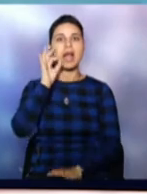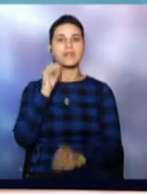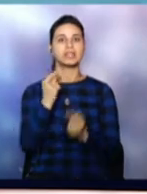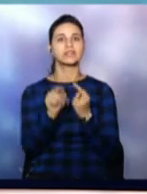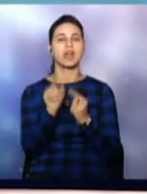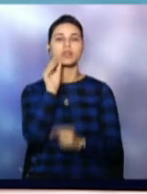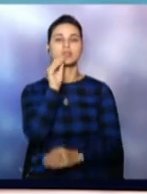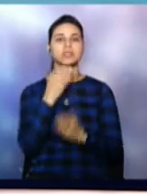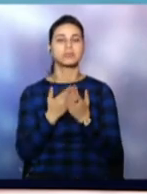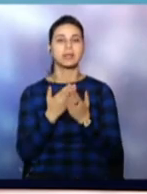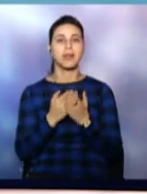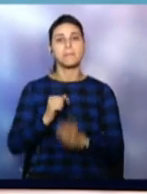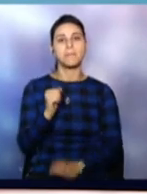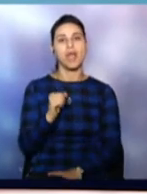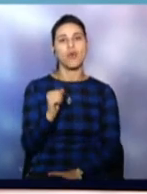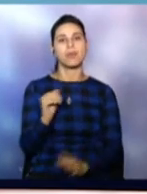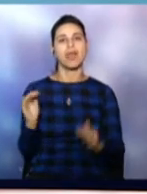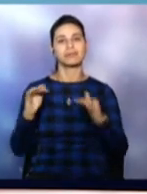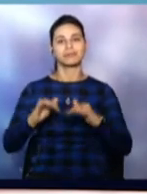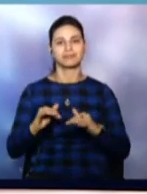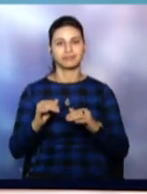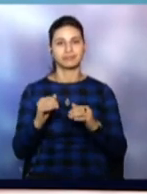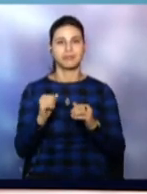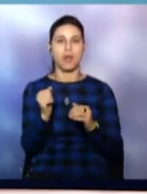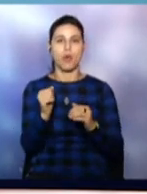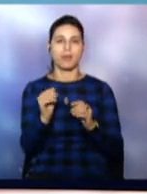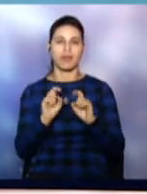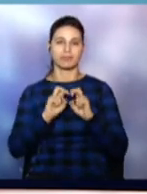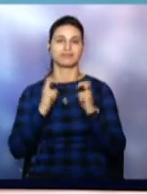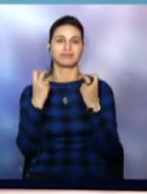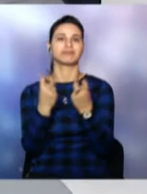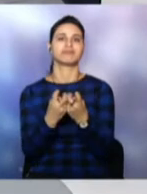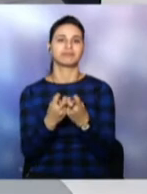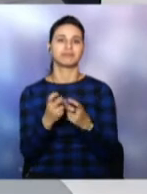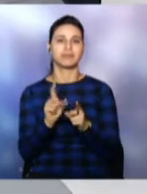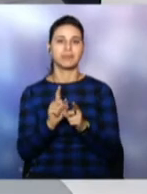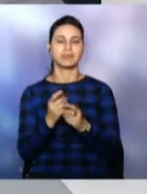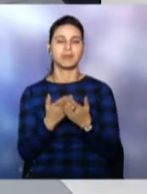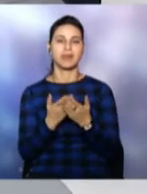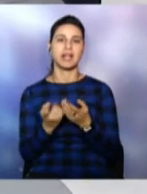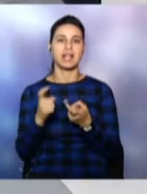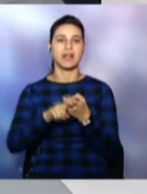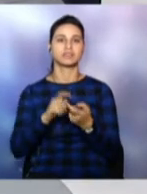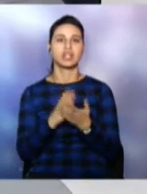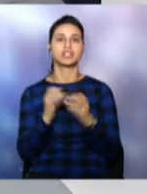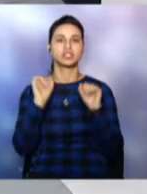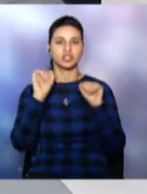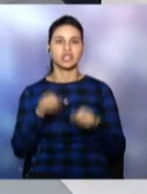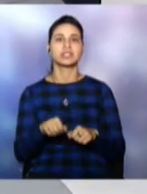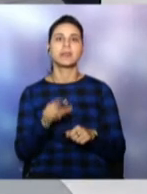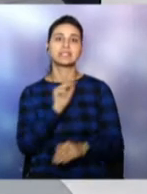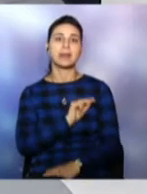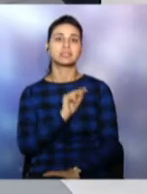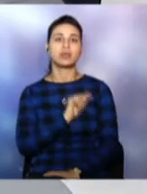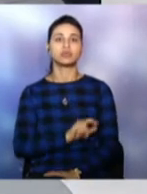რიტუალი, როდესაც აი მეგობრები ან ახლობლები იკრიბებიან, ანუ ასოციაციური ფაქტორები ჩნდება. შეიძლება